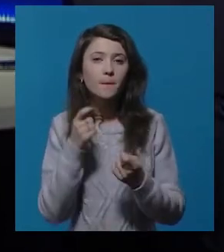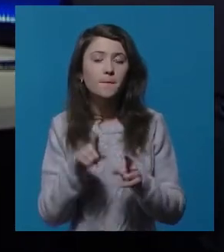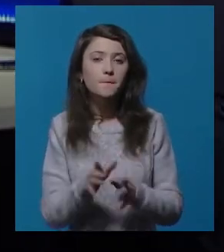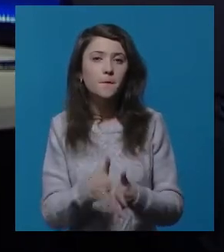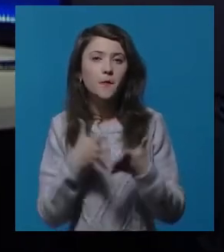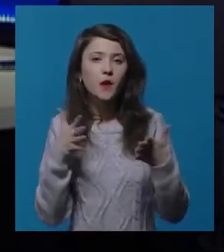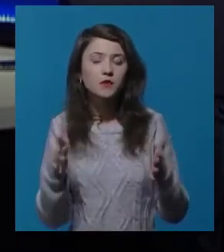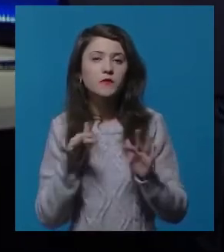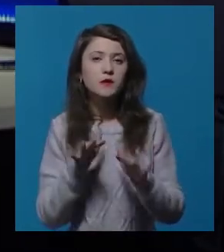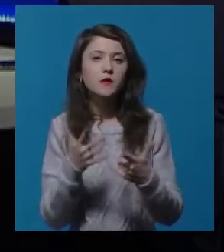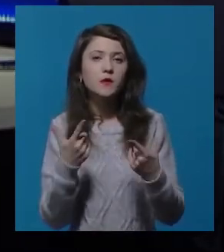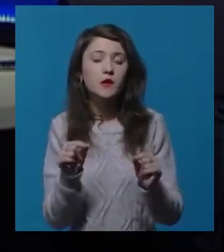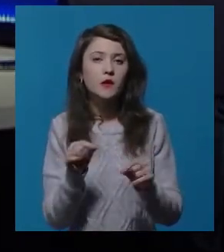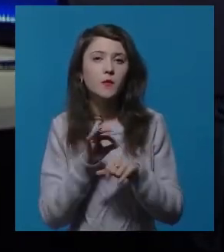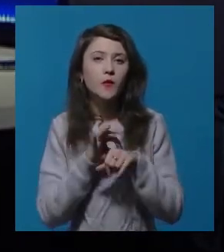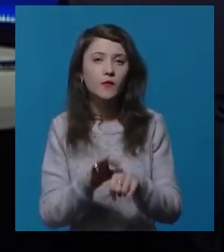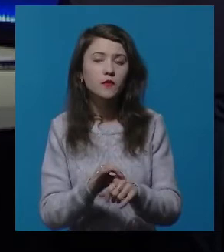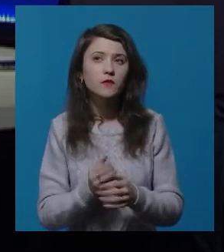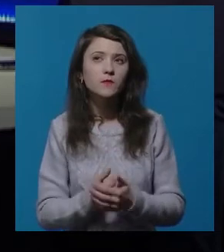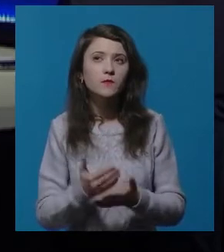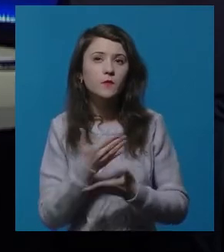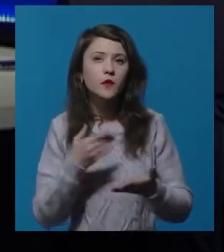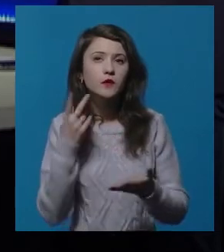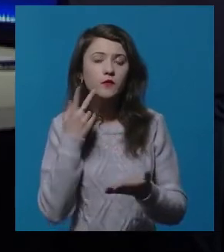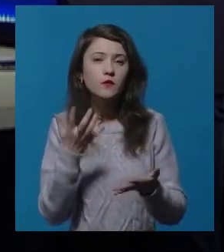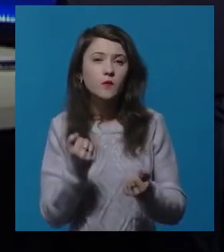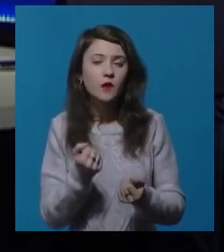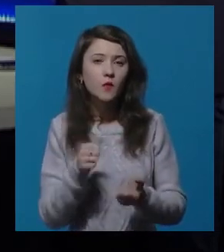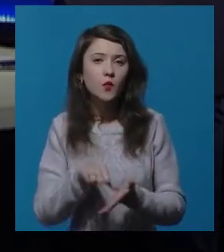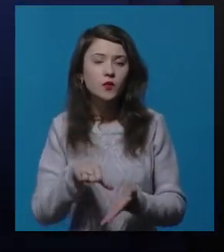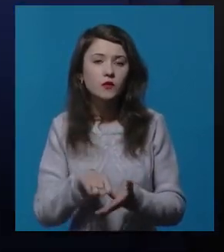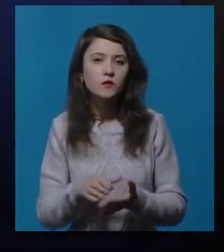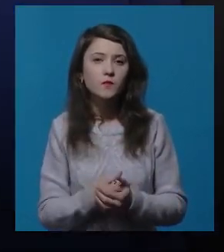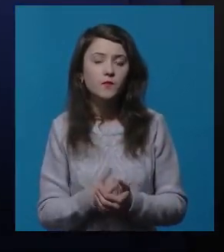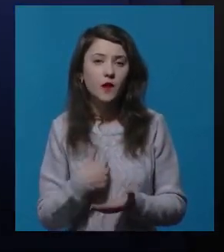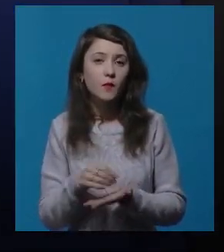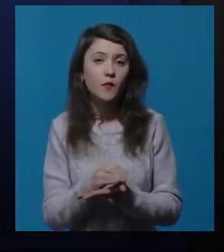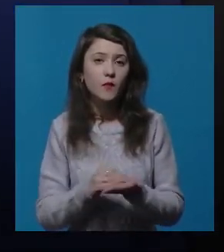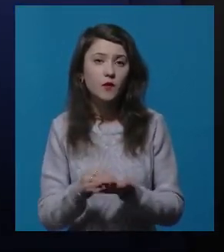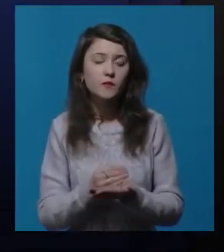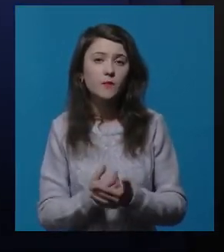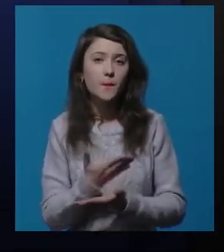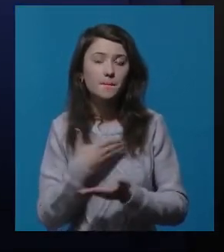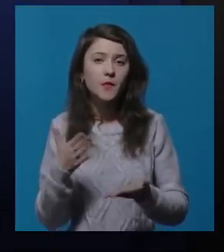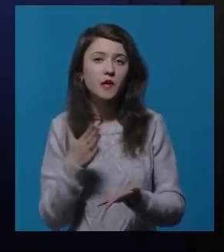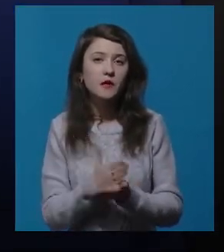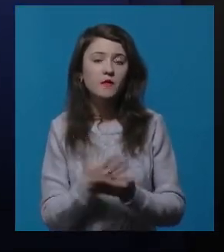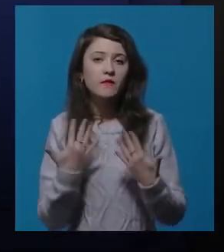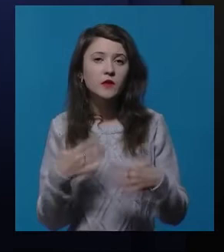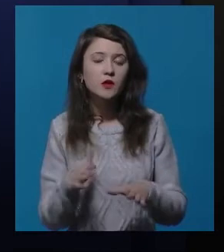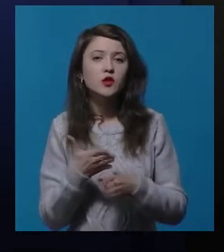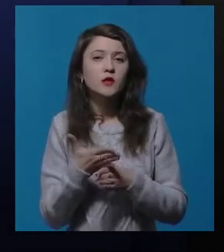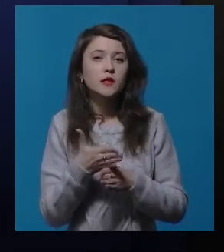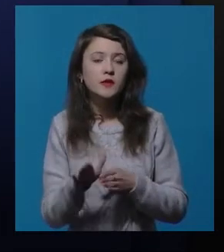де проводяться, ми завжди беремо участь. Я ж повторюсь, ми є уже